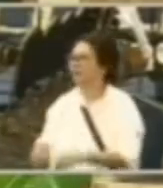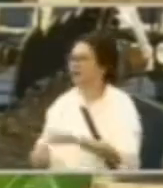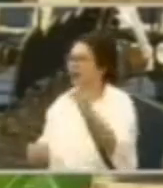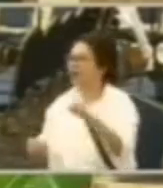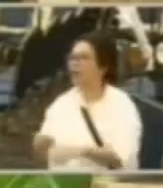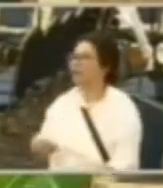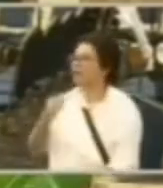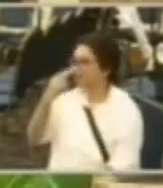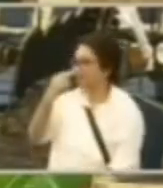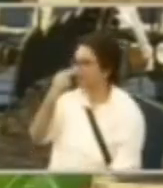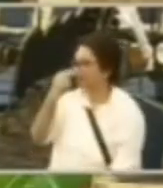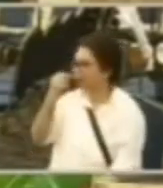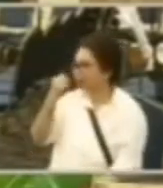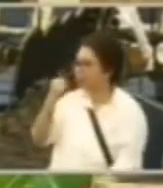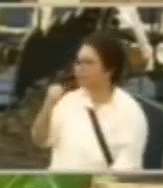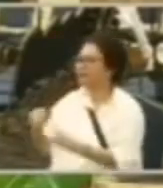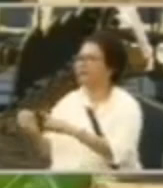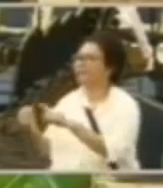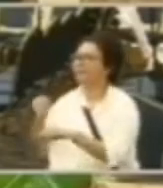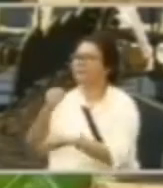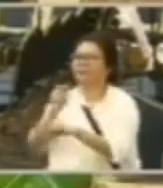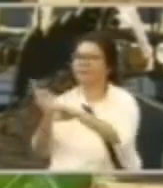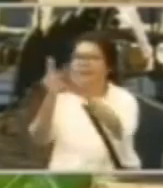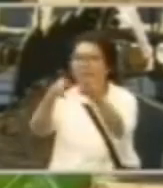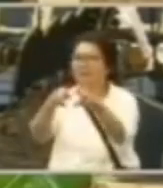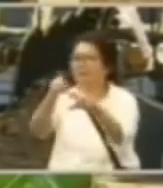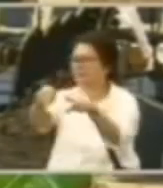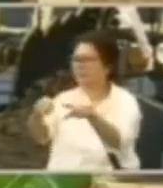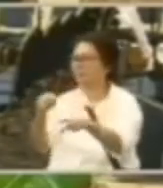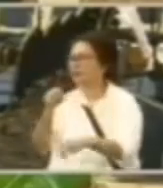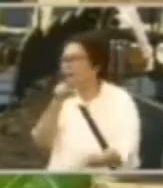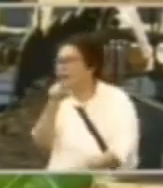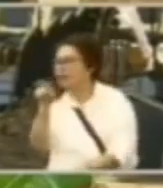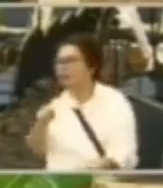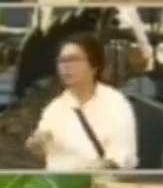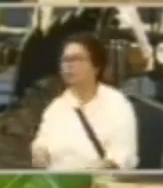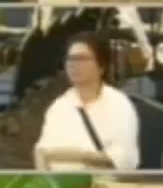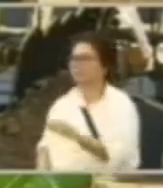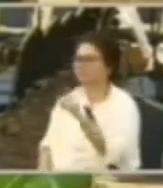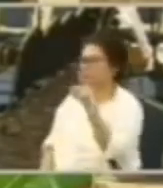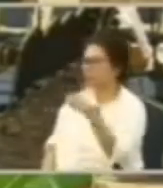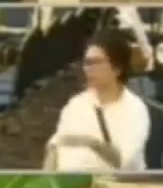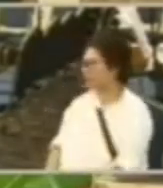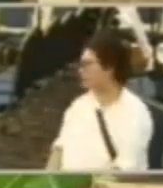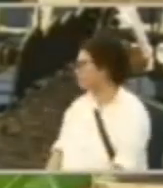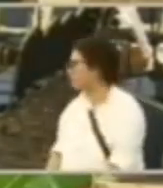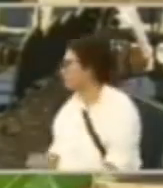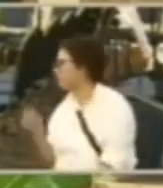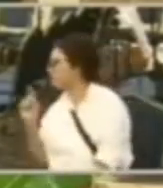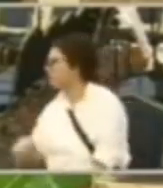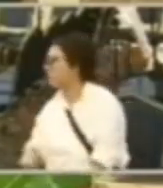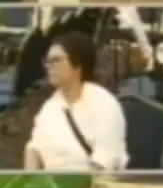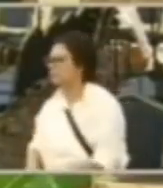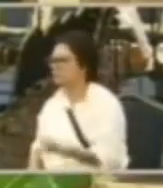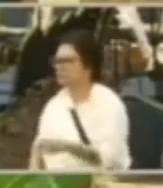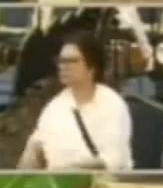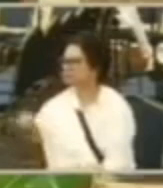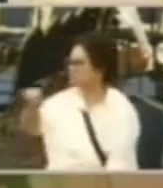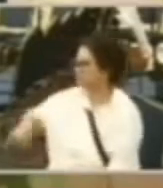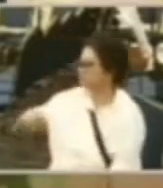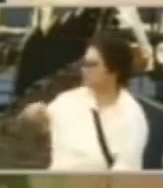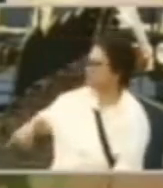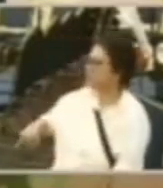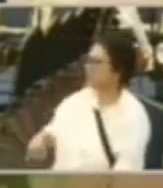Di Bandung itu baru ngedenger teng, lihat romonya, ah yang ini, apes gue, ah itu nih.